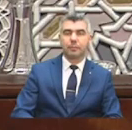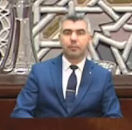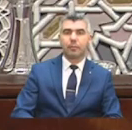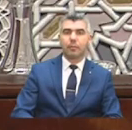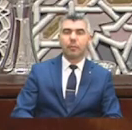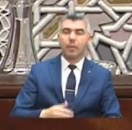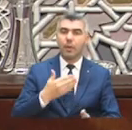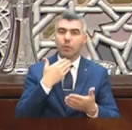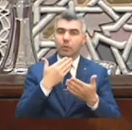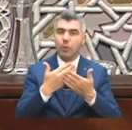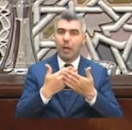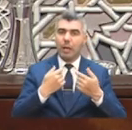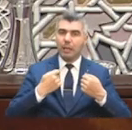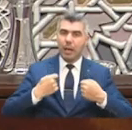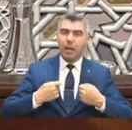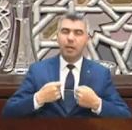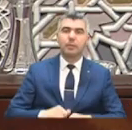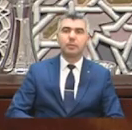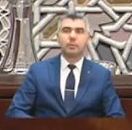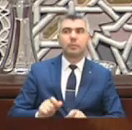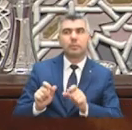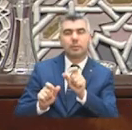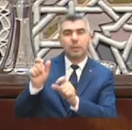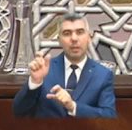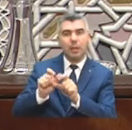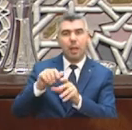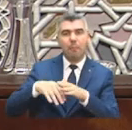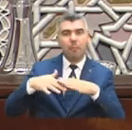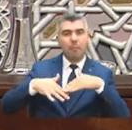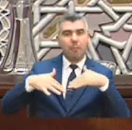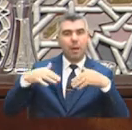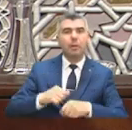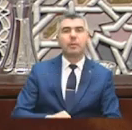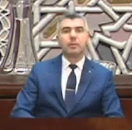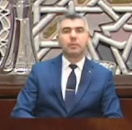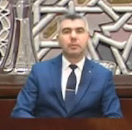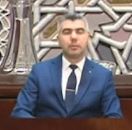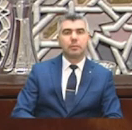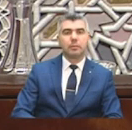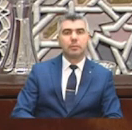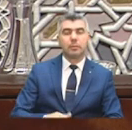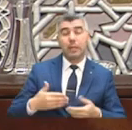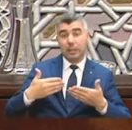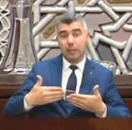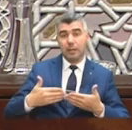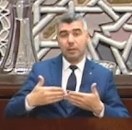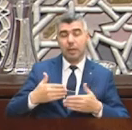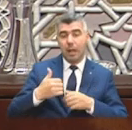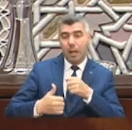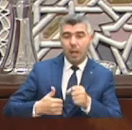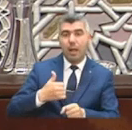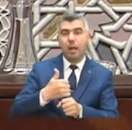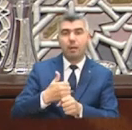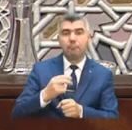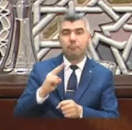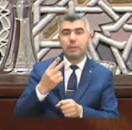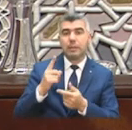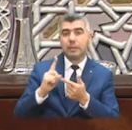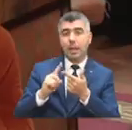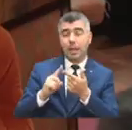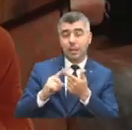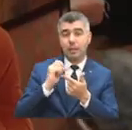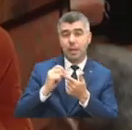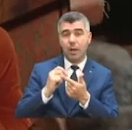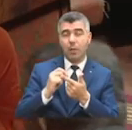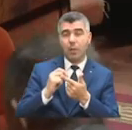شكرا السيد الرئيس المحترم، السيدات والسادة النواب المحترمون. فهذه السنة الثانية على التوالي اللي بلادنا كتعيش واحد